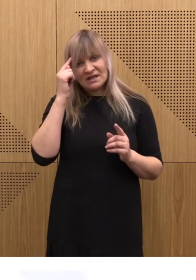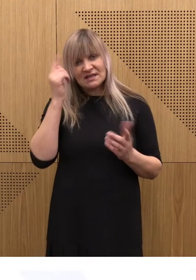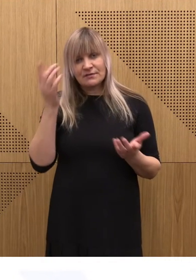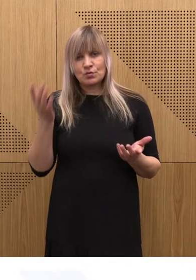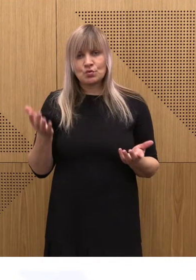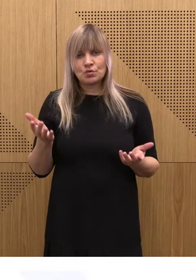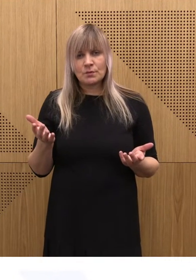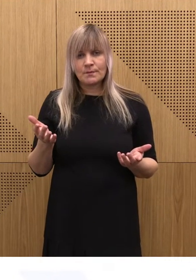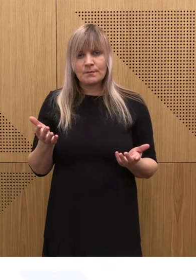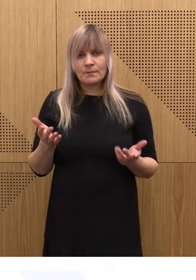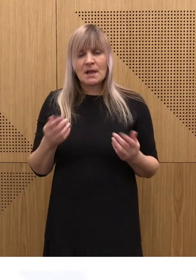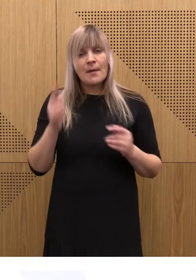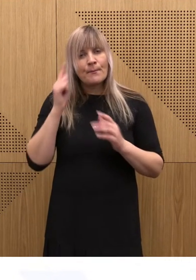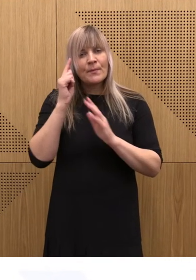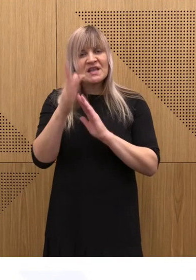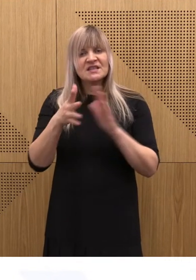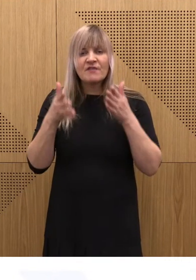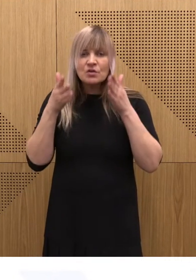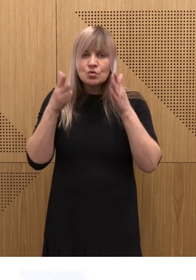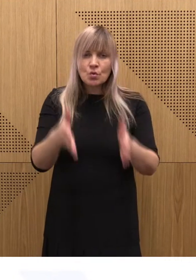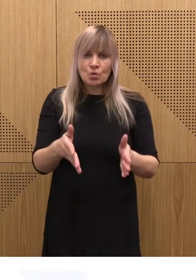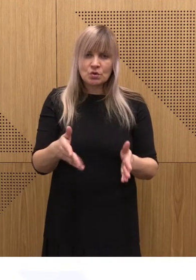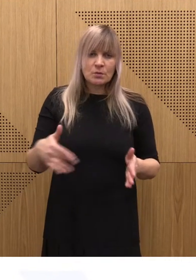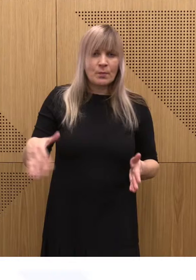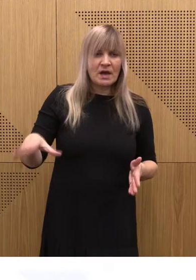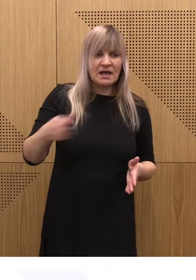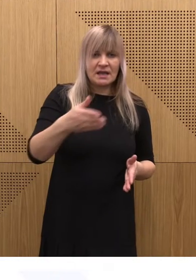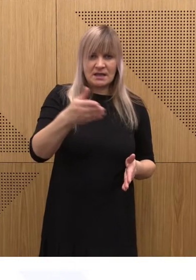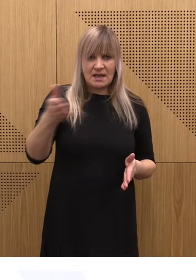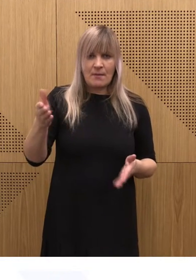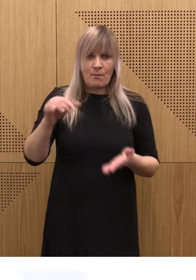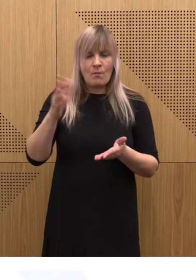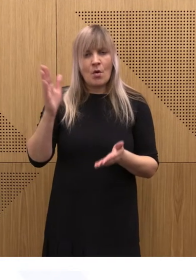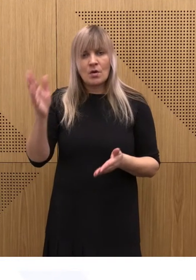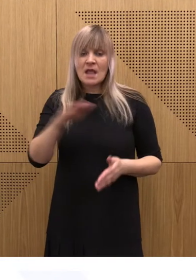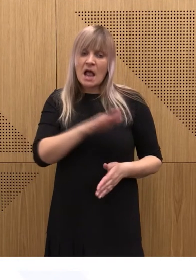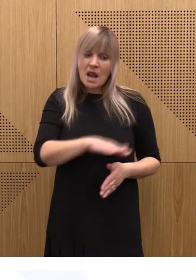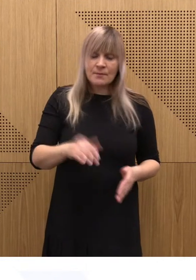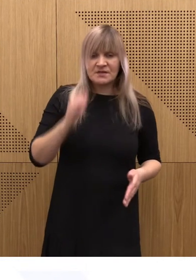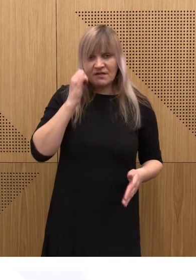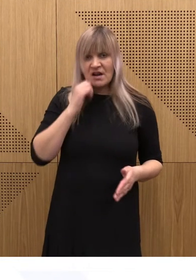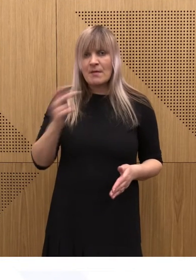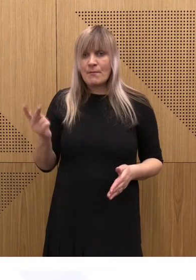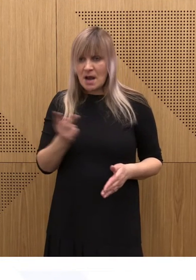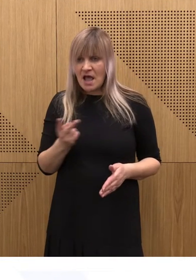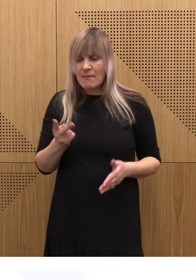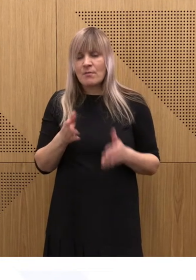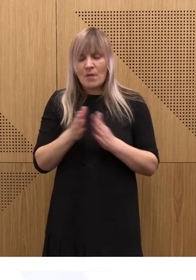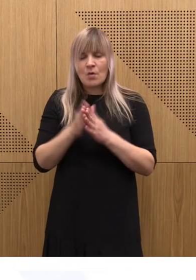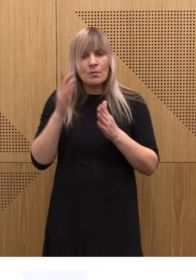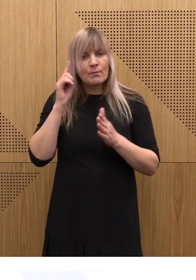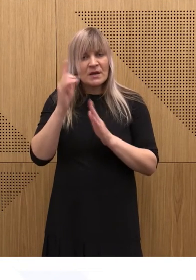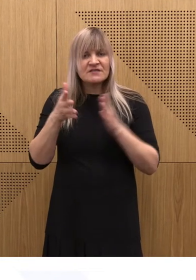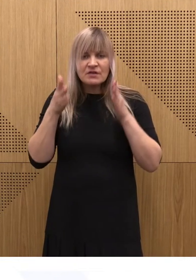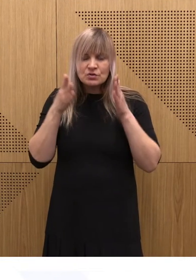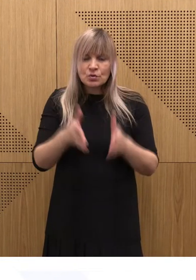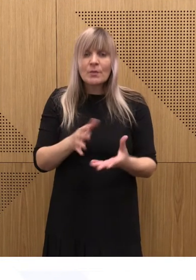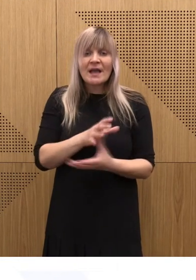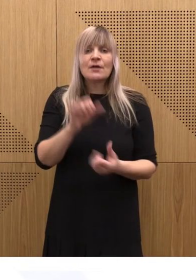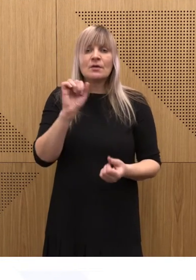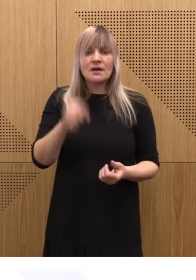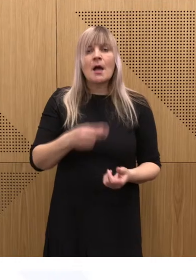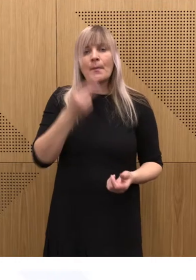palun niisugust mõistat suhtumist kõiki osaliste poolt, laste ja lastevanemate poolt, keeruline on, aga pingutama